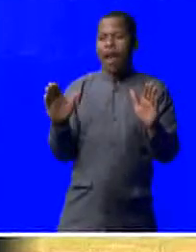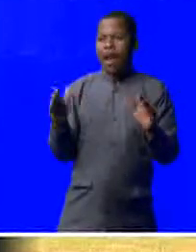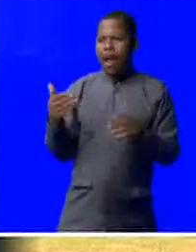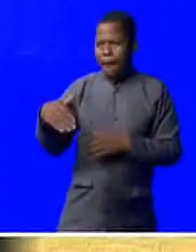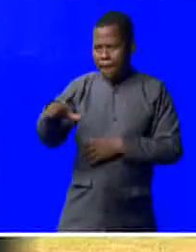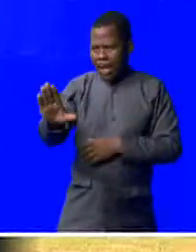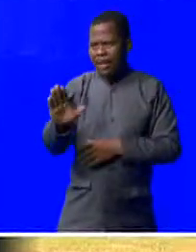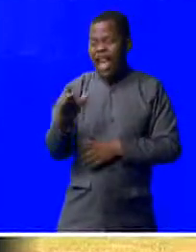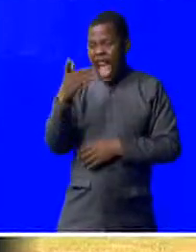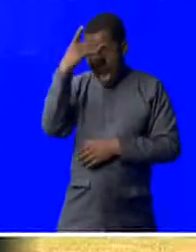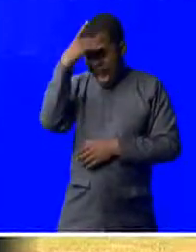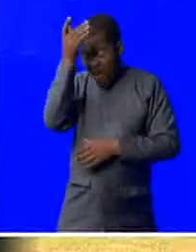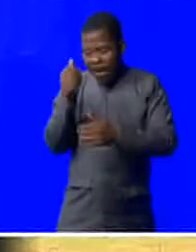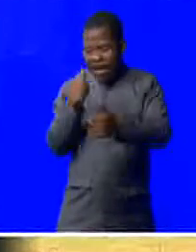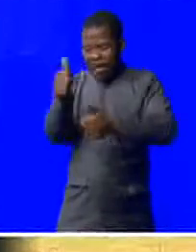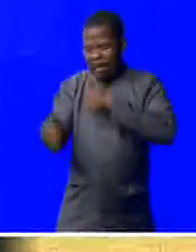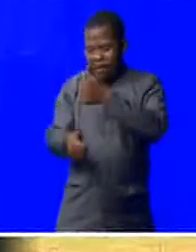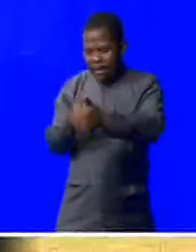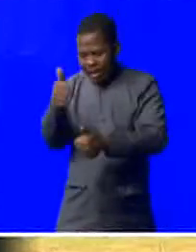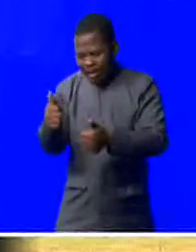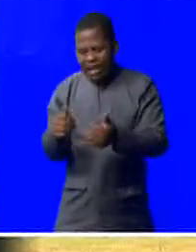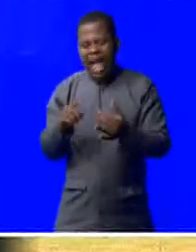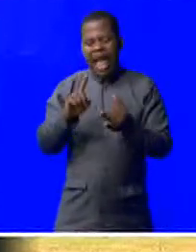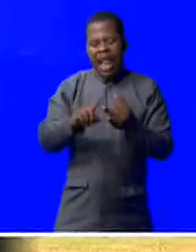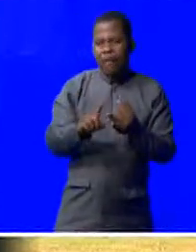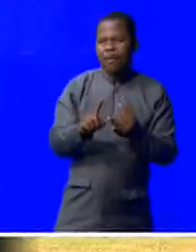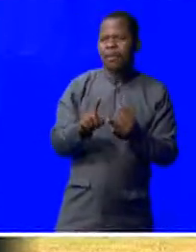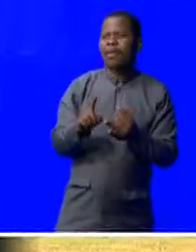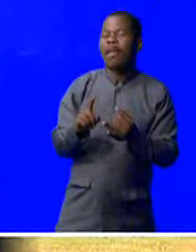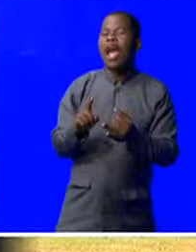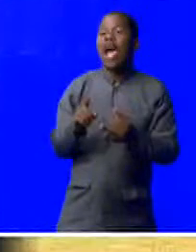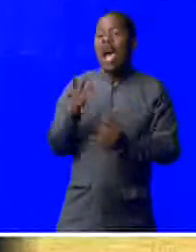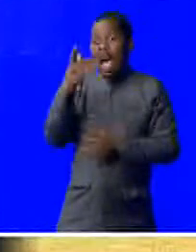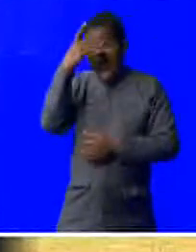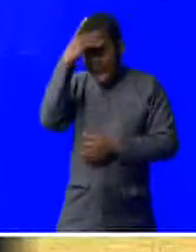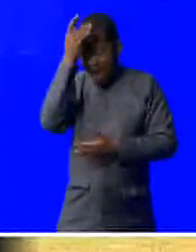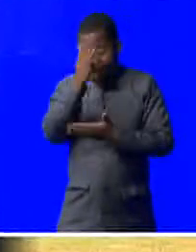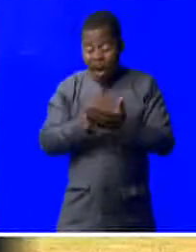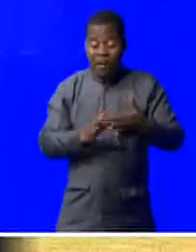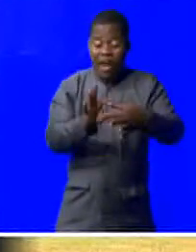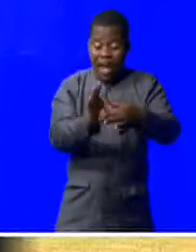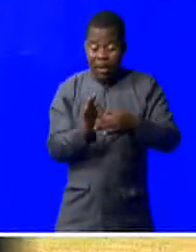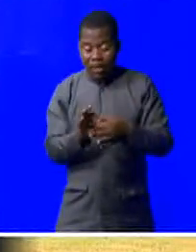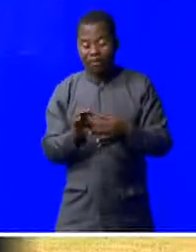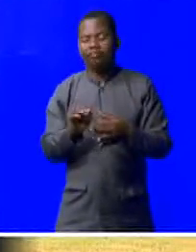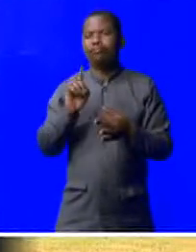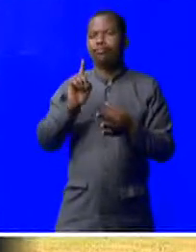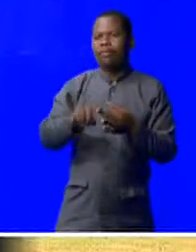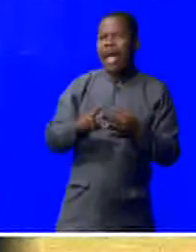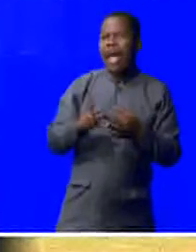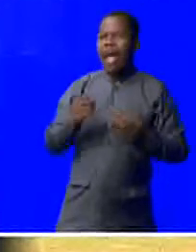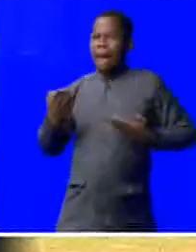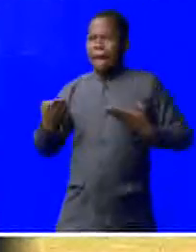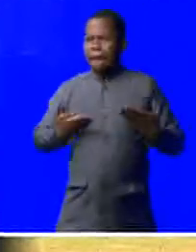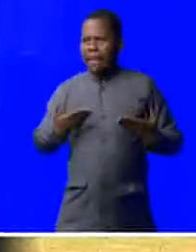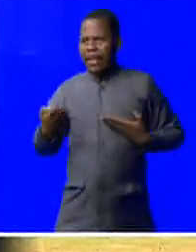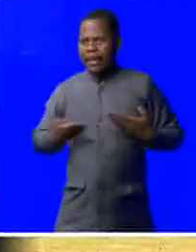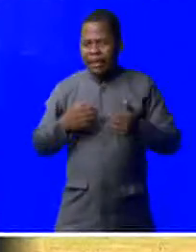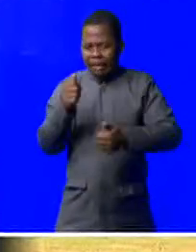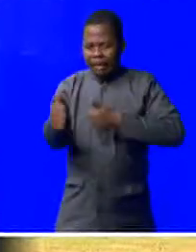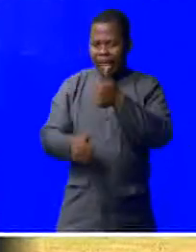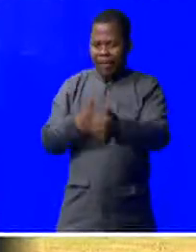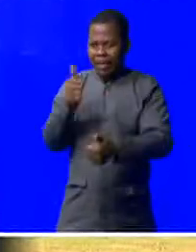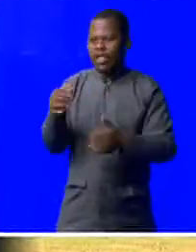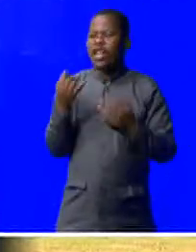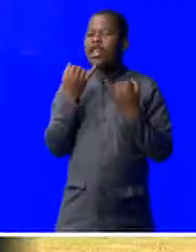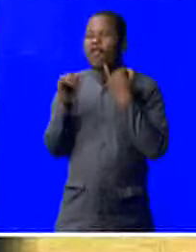ya Hulmand kube service ema parastatals zethu a service that they would pay for and